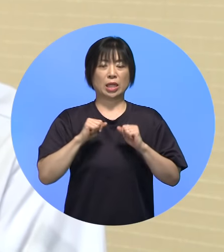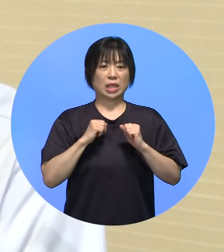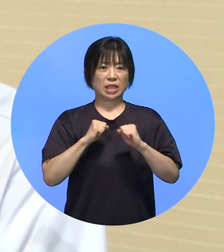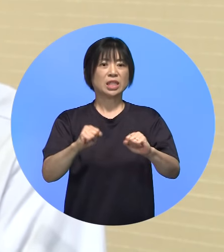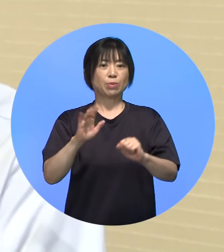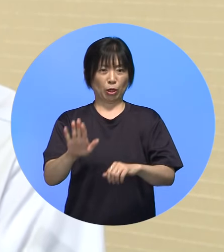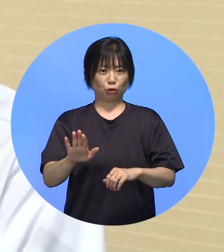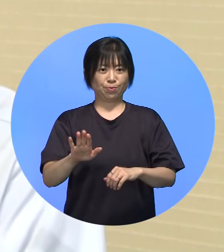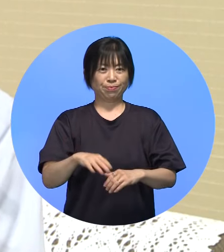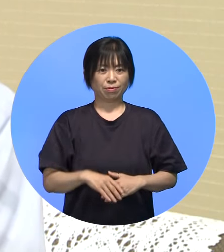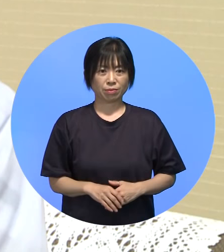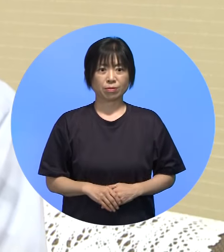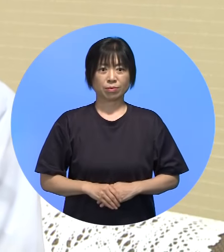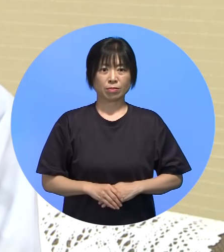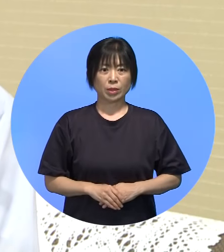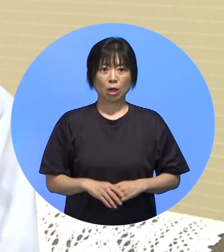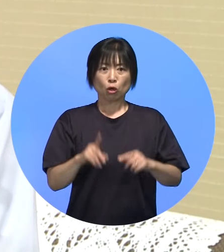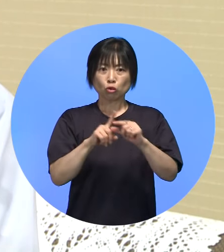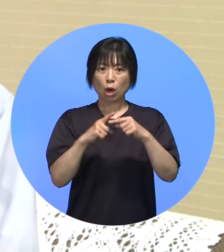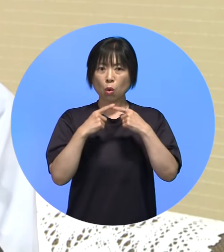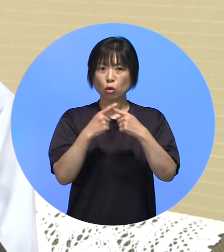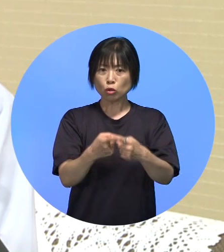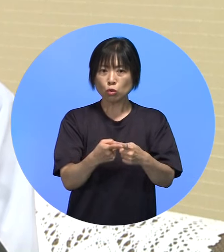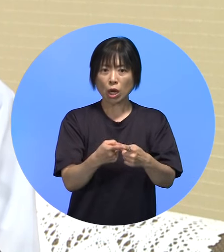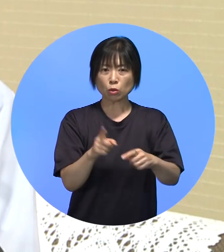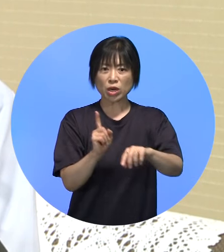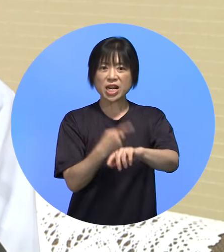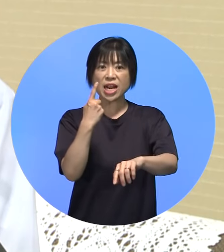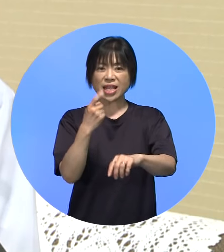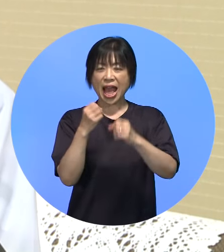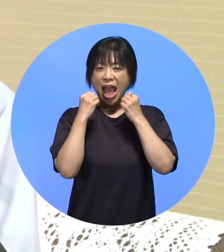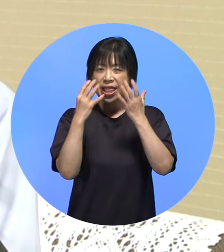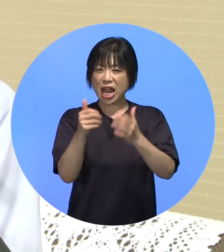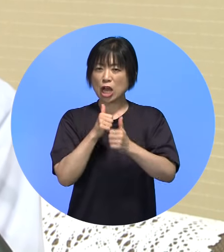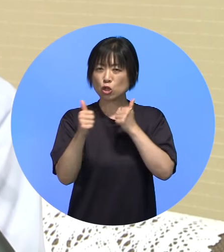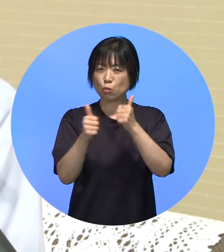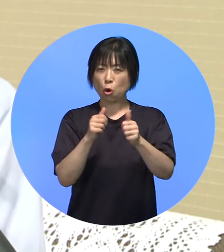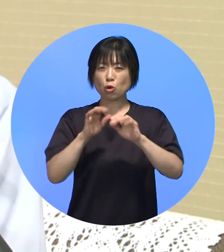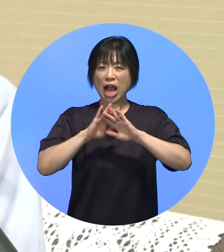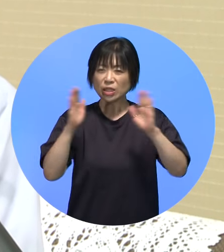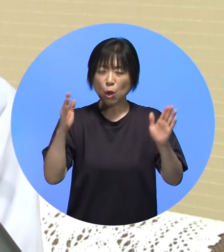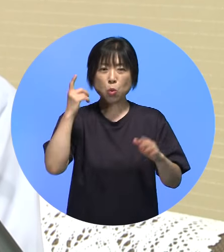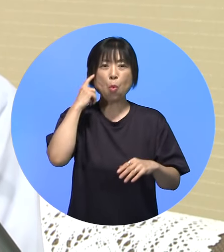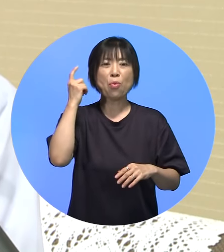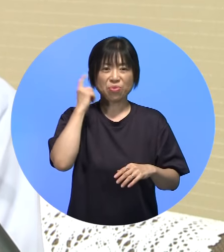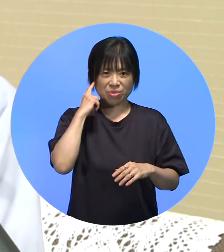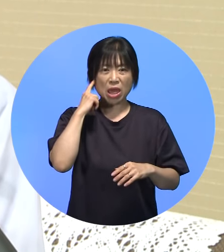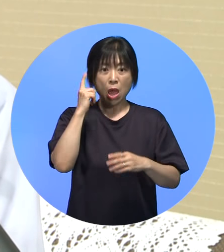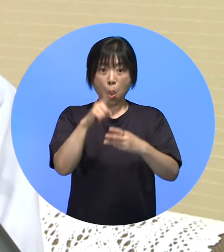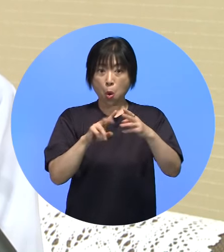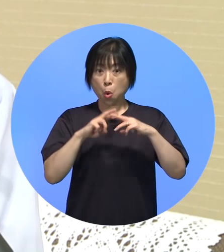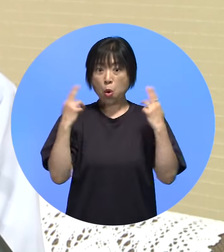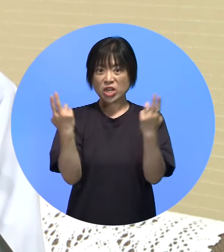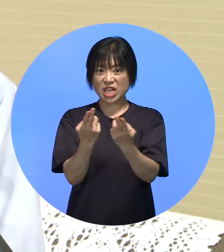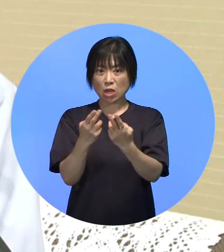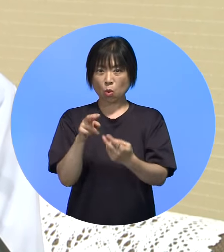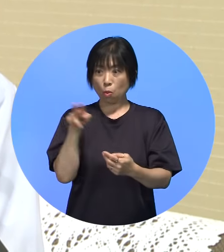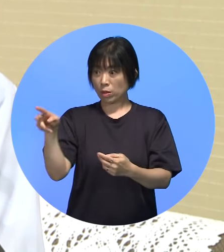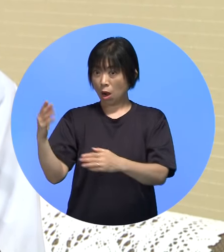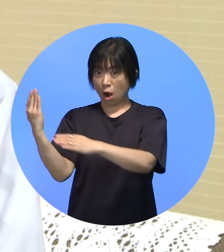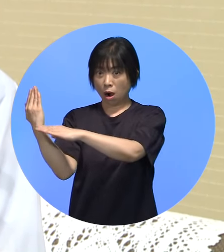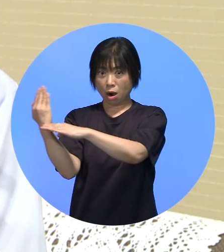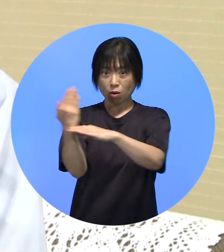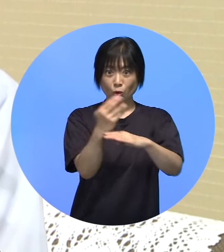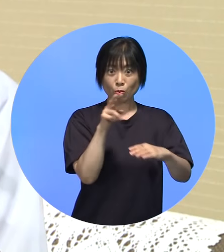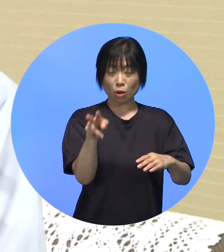記載ます中学入学を機に新しいスポーツを始めようと思い更新端までおき